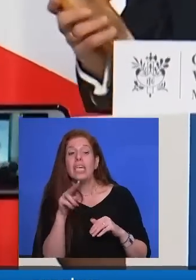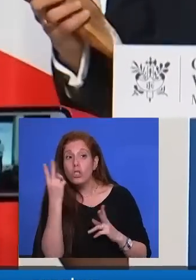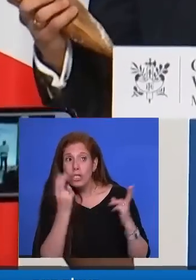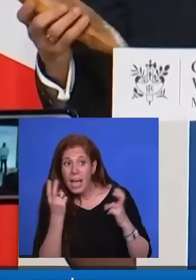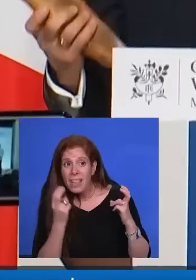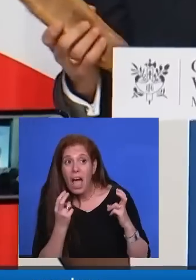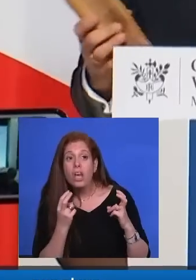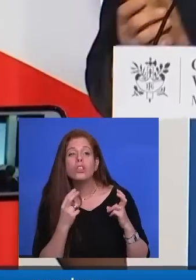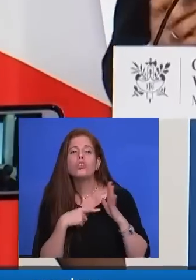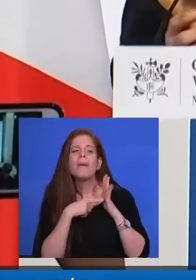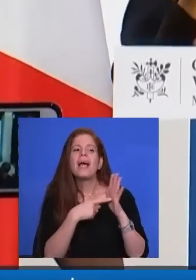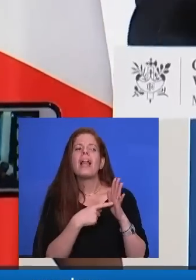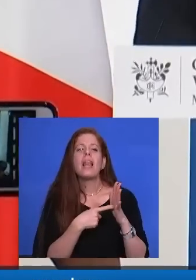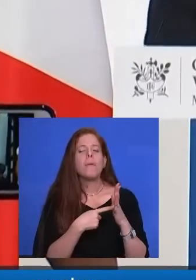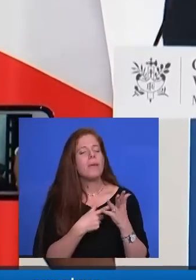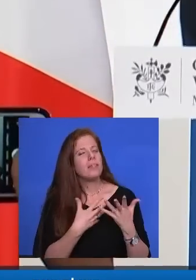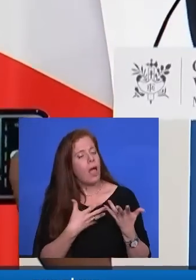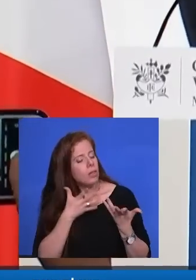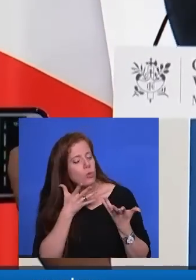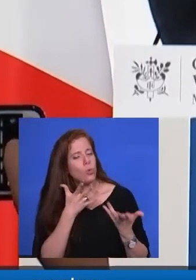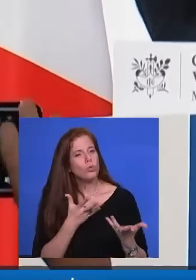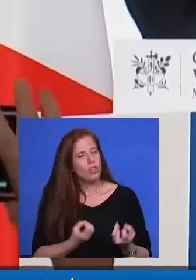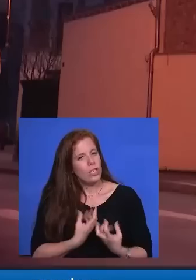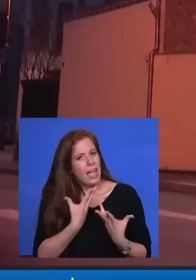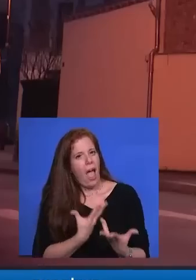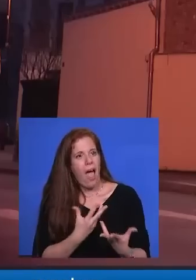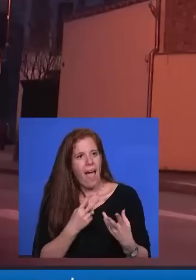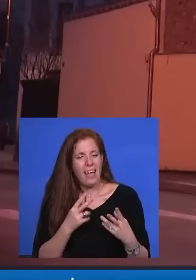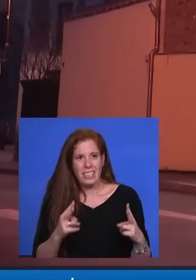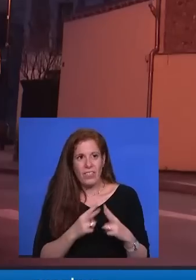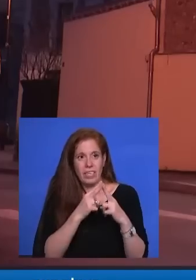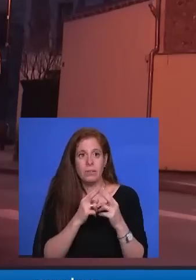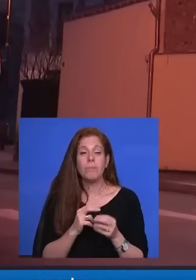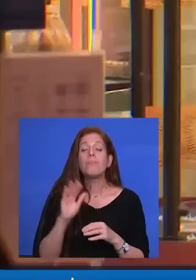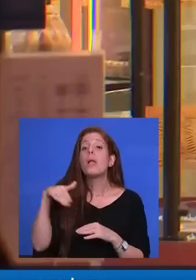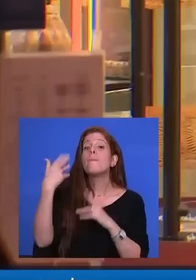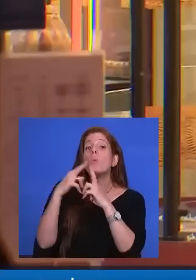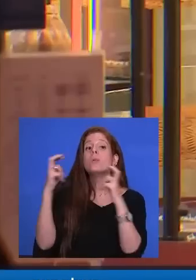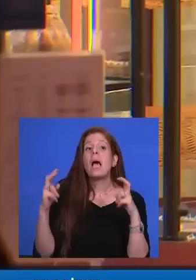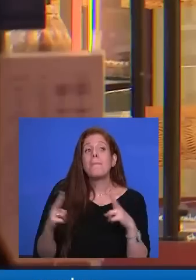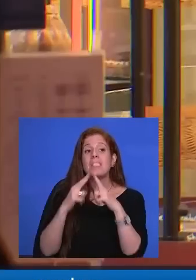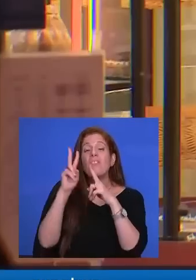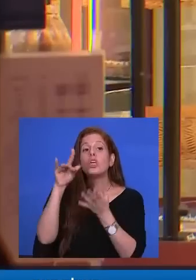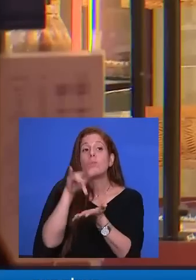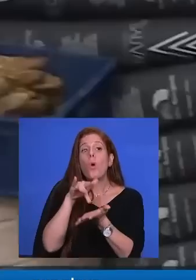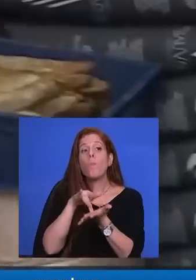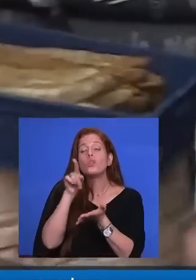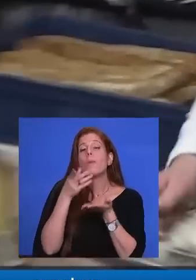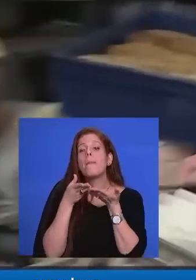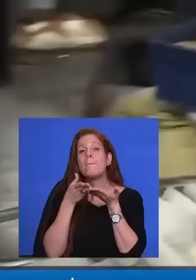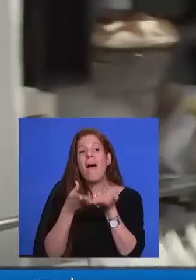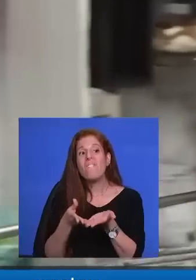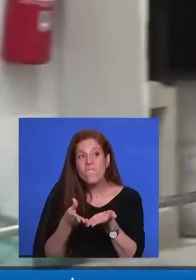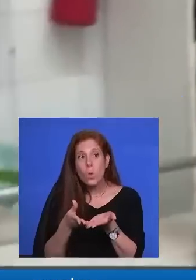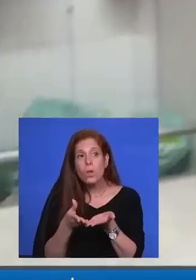il y a exactement l'esprit du savoir-faire français. מחוץ לערים בצרפת ישנם מקומות שבהם המאפיות הן בית